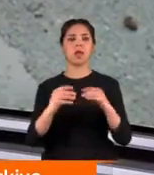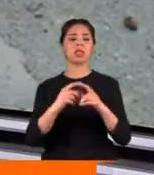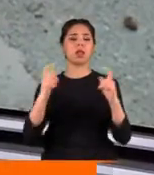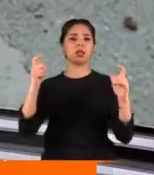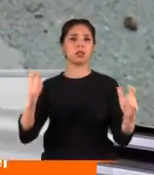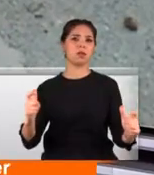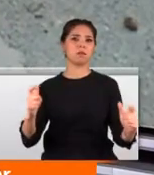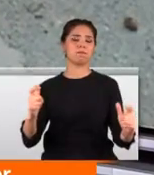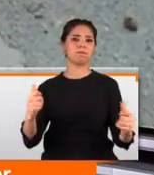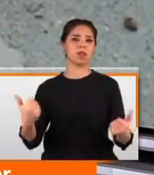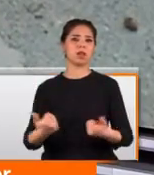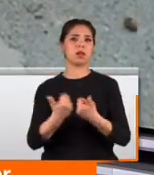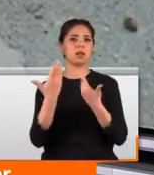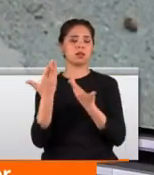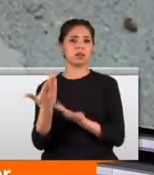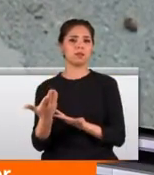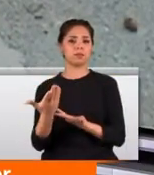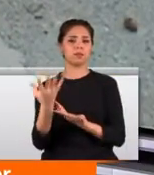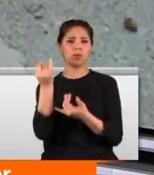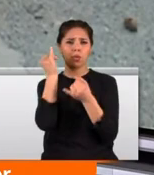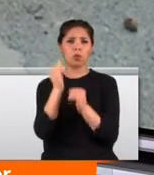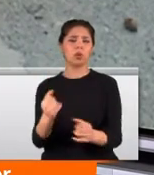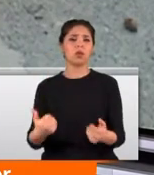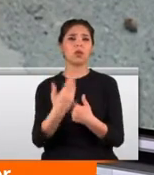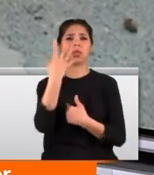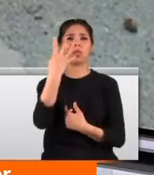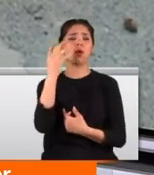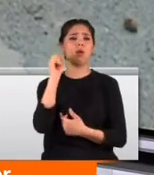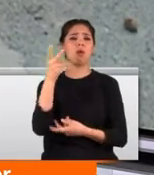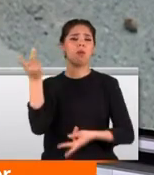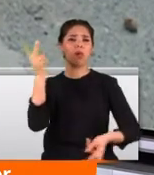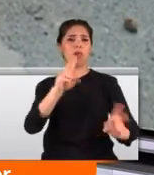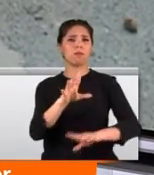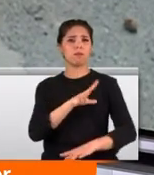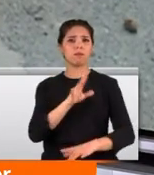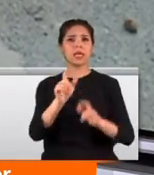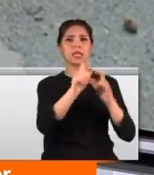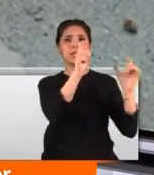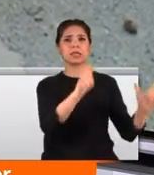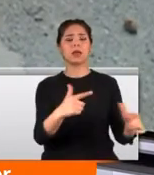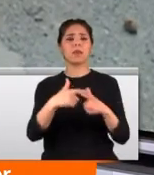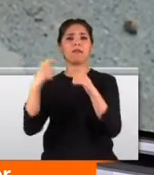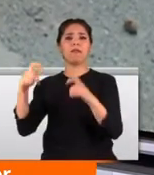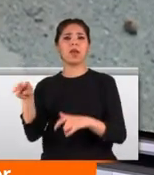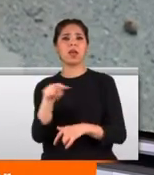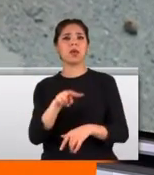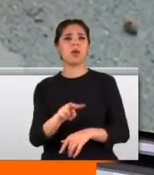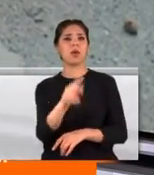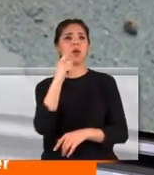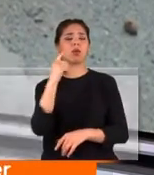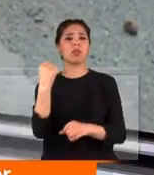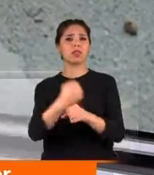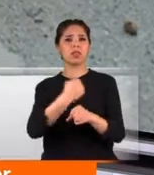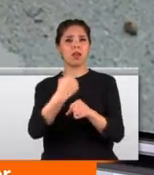Adana'da meydana gelen bir kaza, çok kötü bir kaza, 4 öğretmeni hayattan kopardı. Sayınbeyli-Feke yolunda yamaçtan kopan